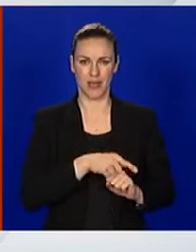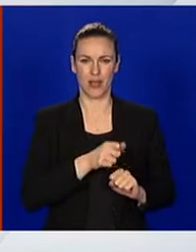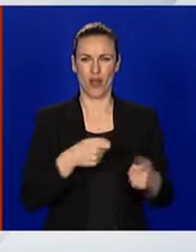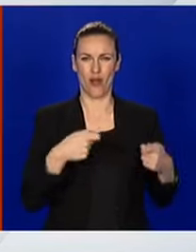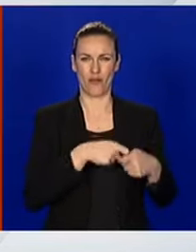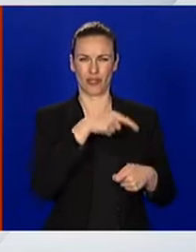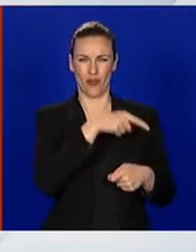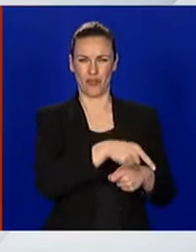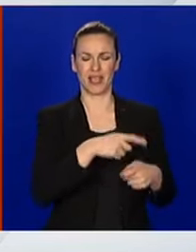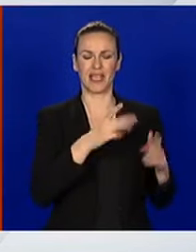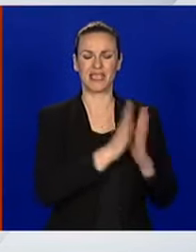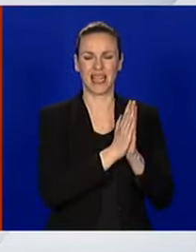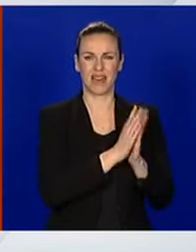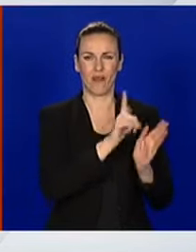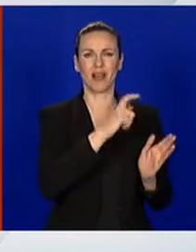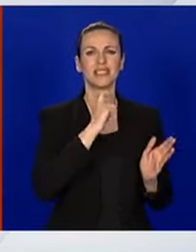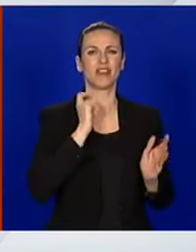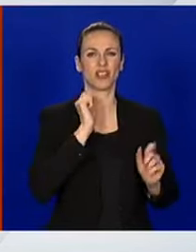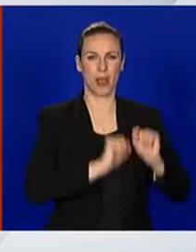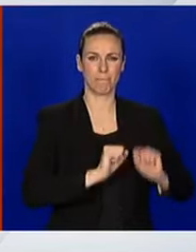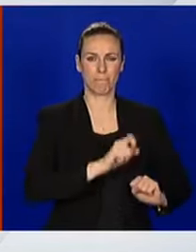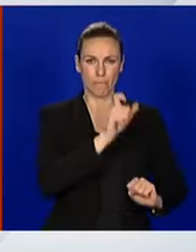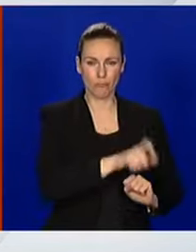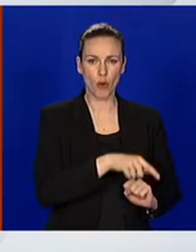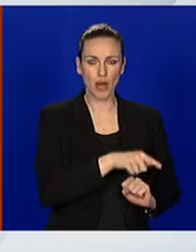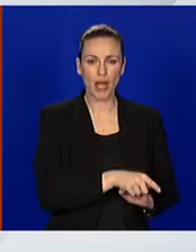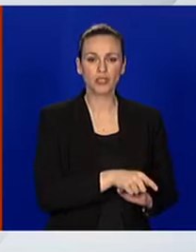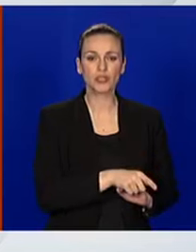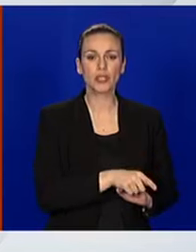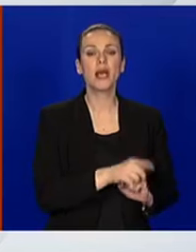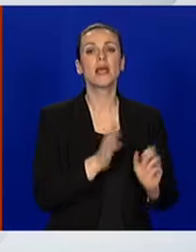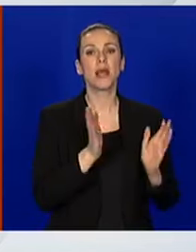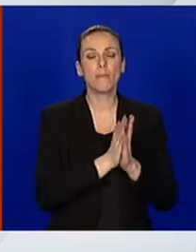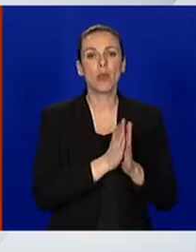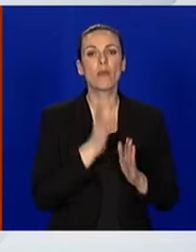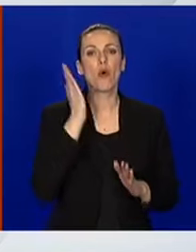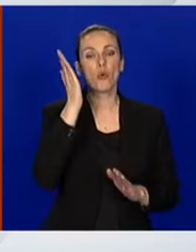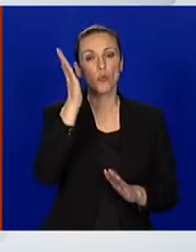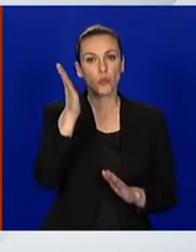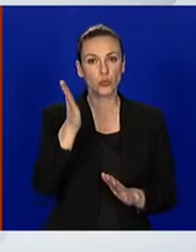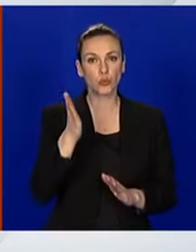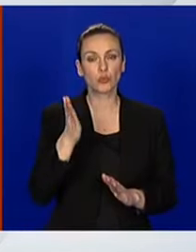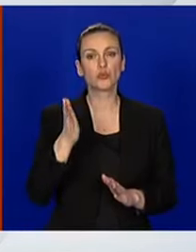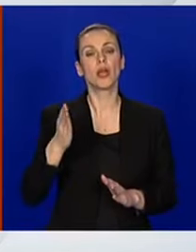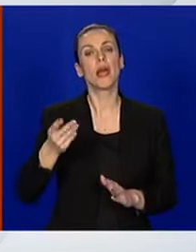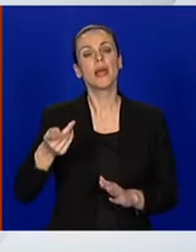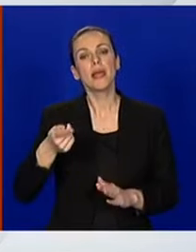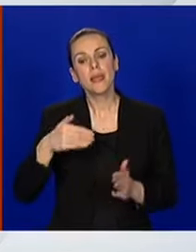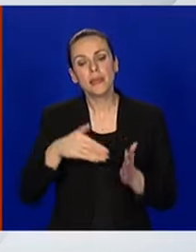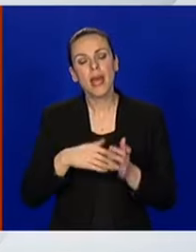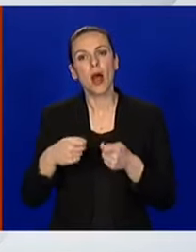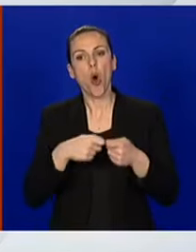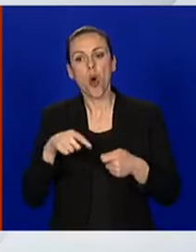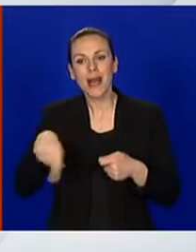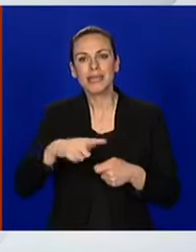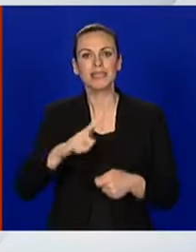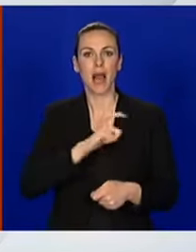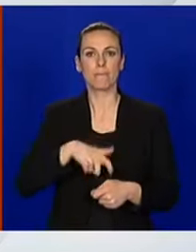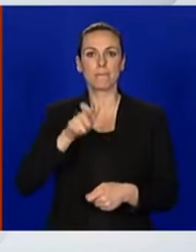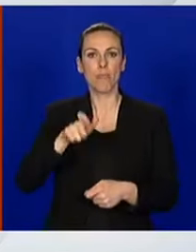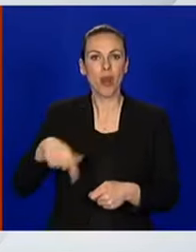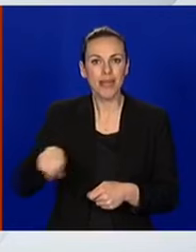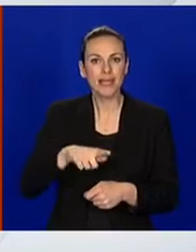vezanog za tu crkvu, da u buduće organizira službe kako bi se